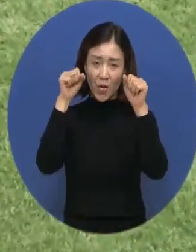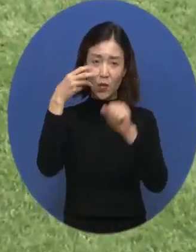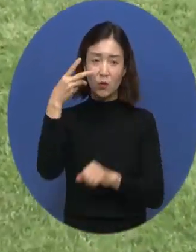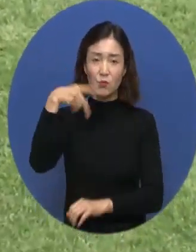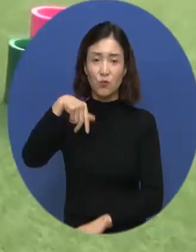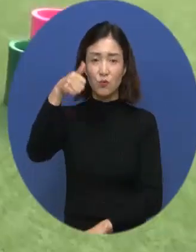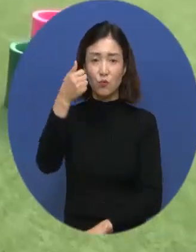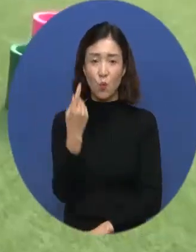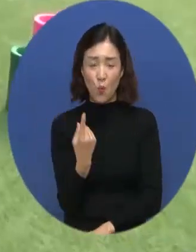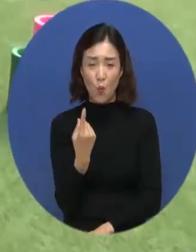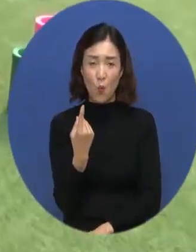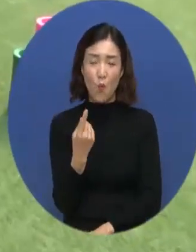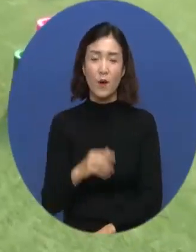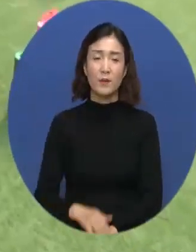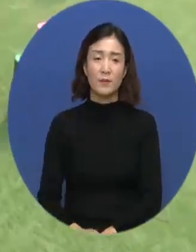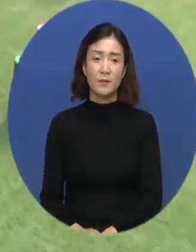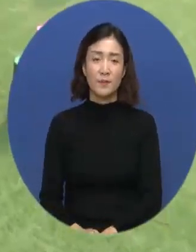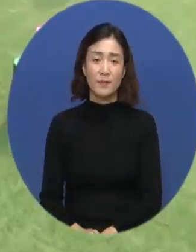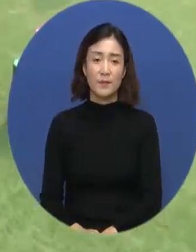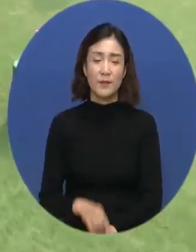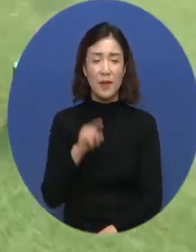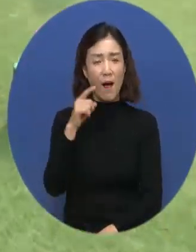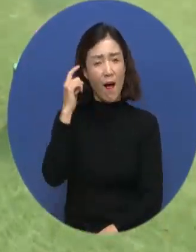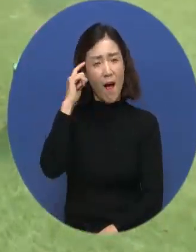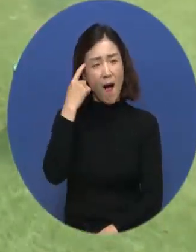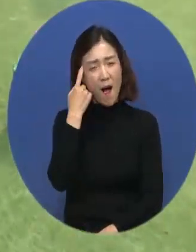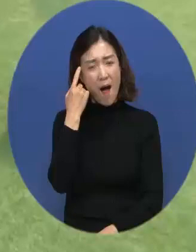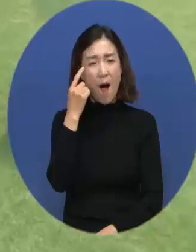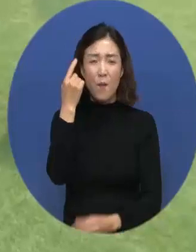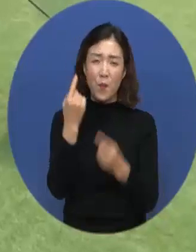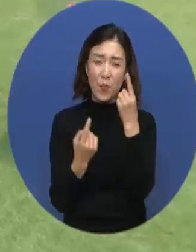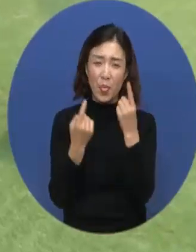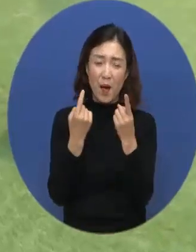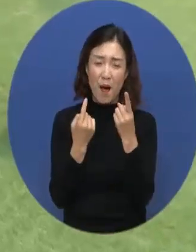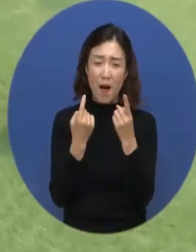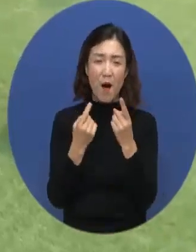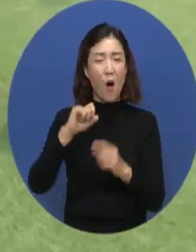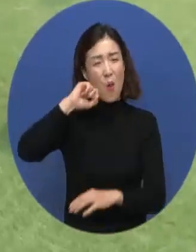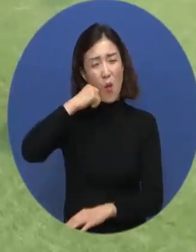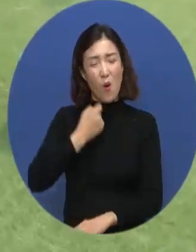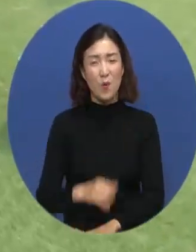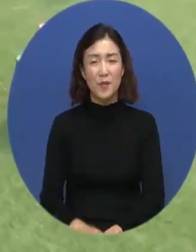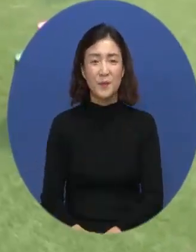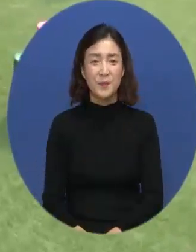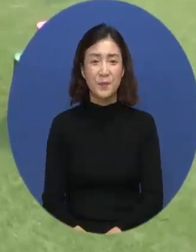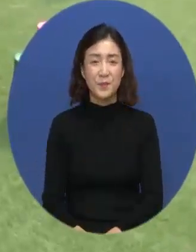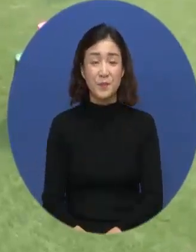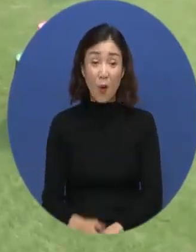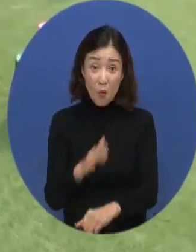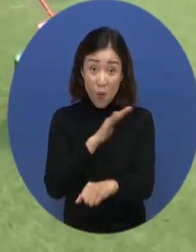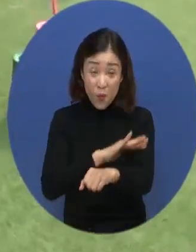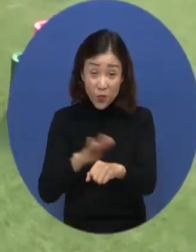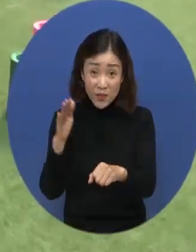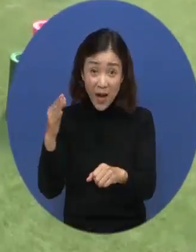벌어집니다. 이게 생각보다 넣기가 어려운데요. 잘 넣으시는데요.